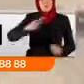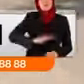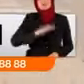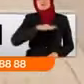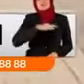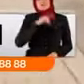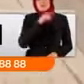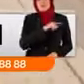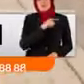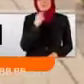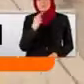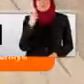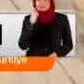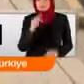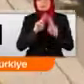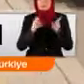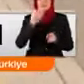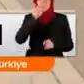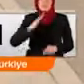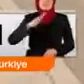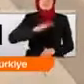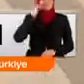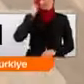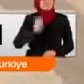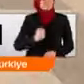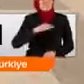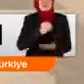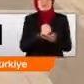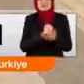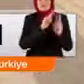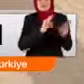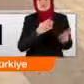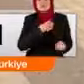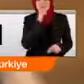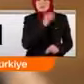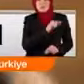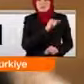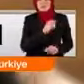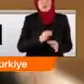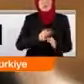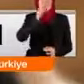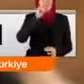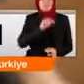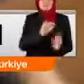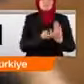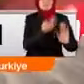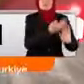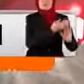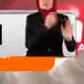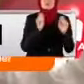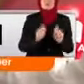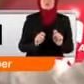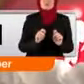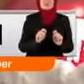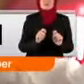iddiaya göre dükkanın önüne park etmekte ısrar eden Eczacı dubaları birer birer söktürdü trafik yukarıda sıkışıyor